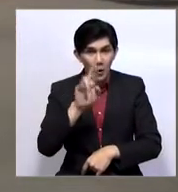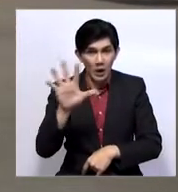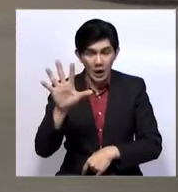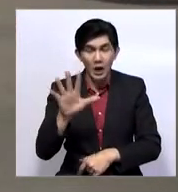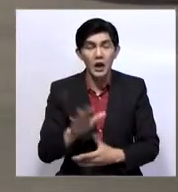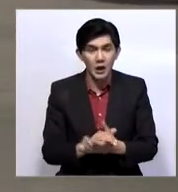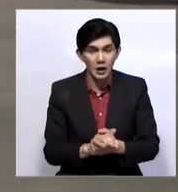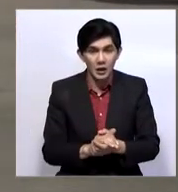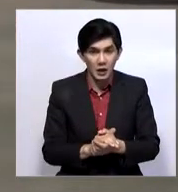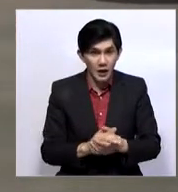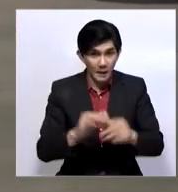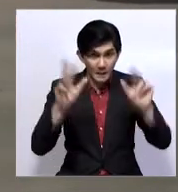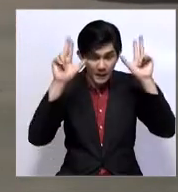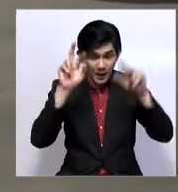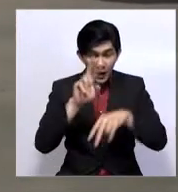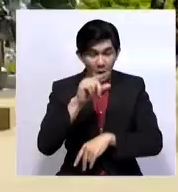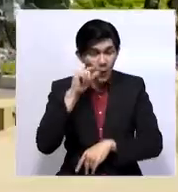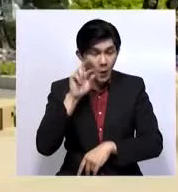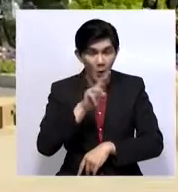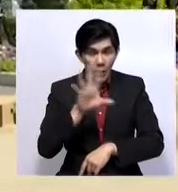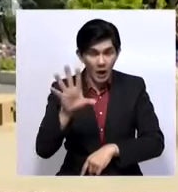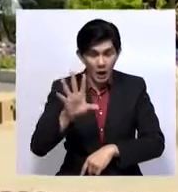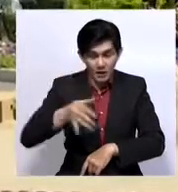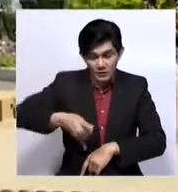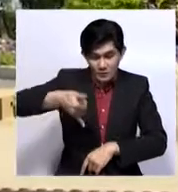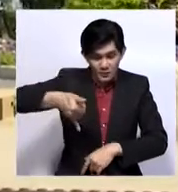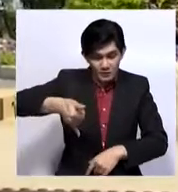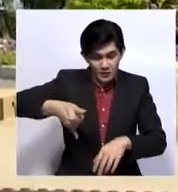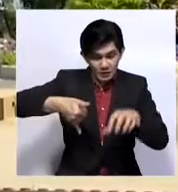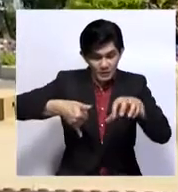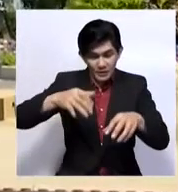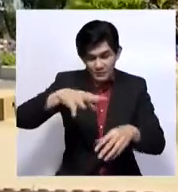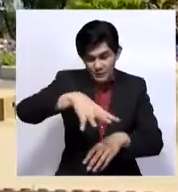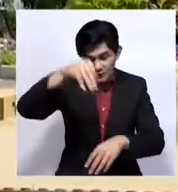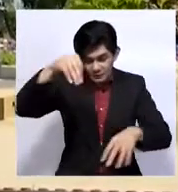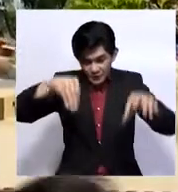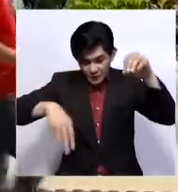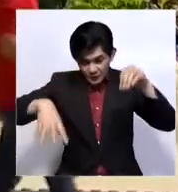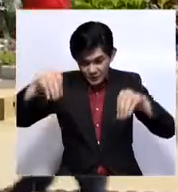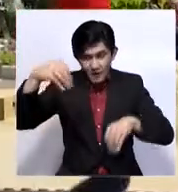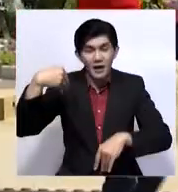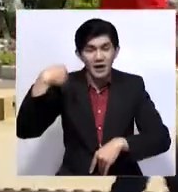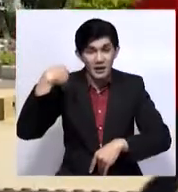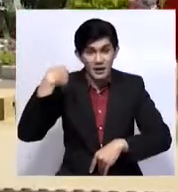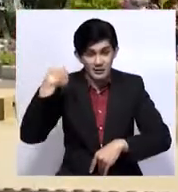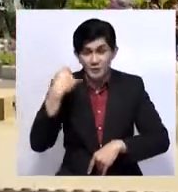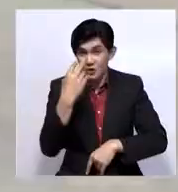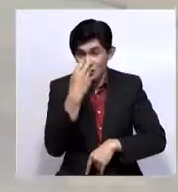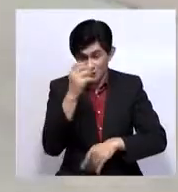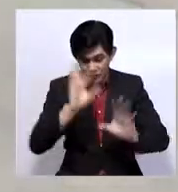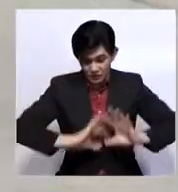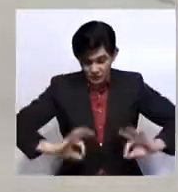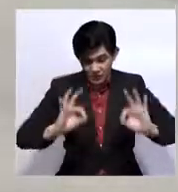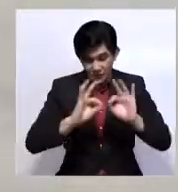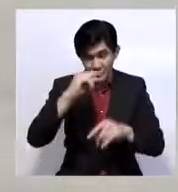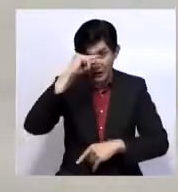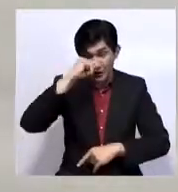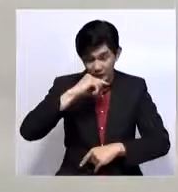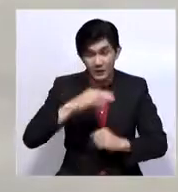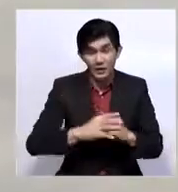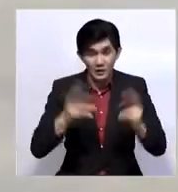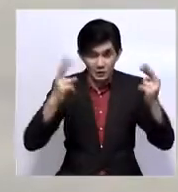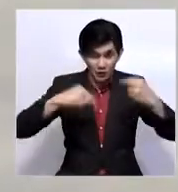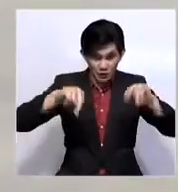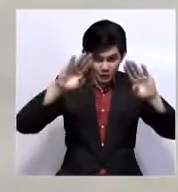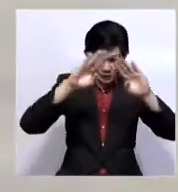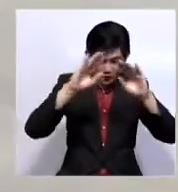รีย์พระบาทสมเด็จพระจุลจอมเกล้าเจ้าอยู่หัวจะเป็นพระเจดีย์ทรายจำลองพระธาตุที่สำคัญของไทยที่มีทั้งพระปฐมเ